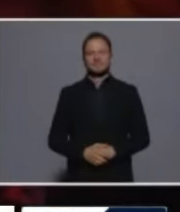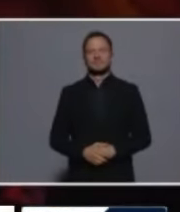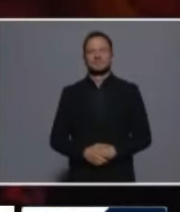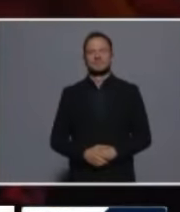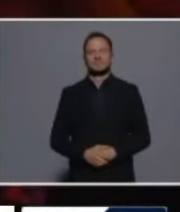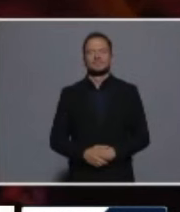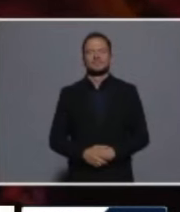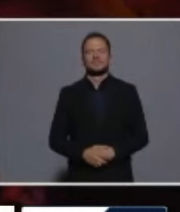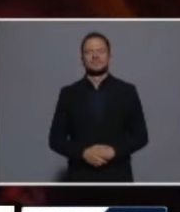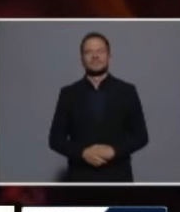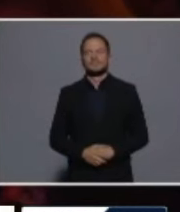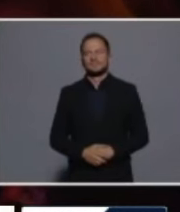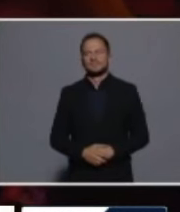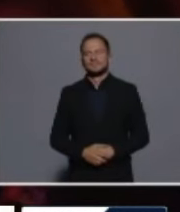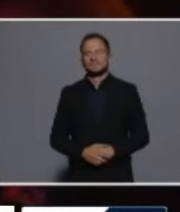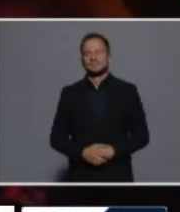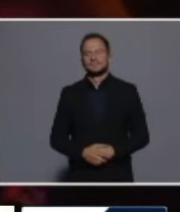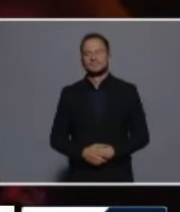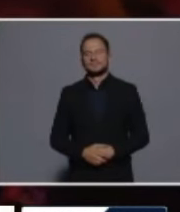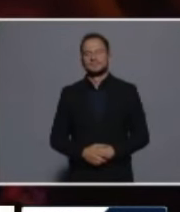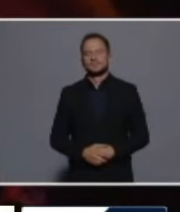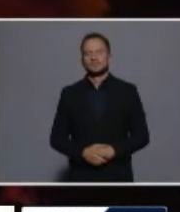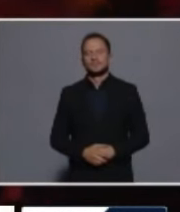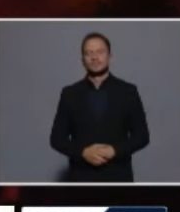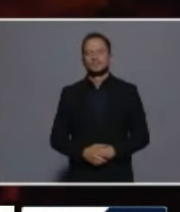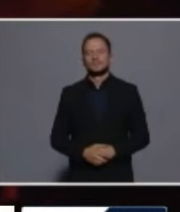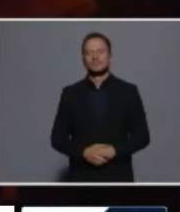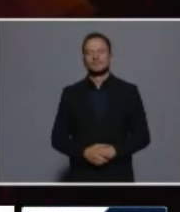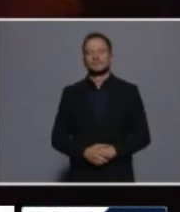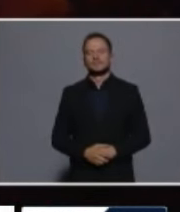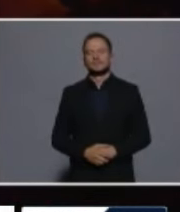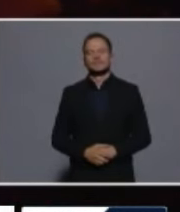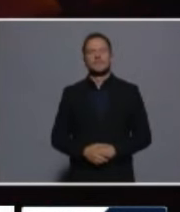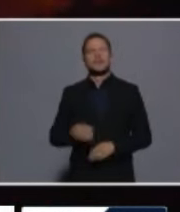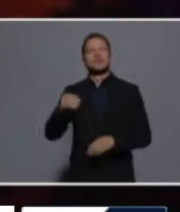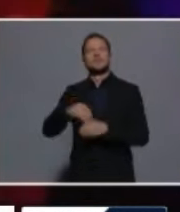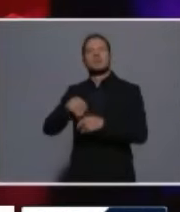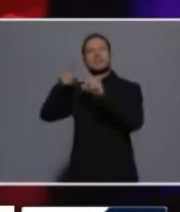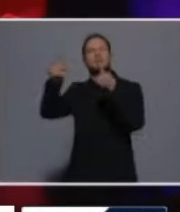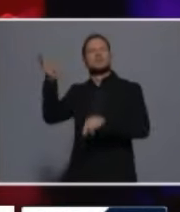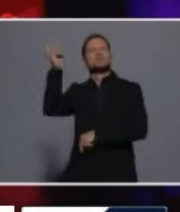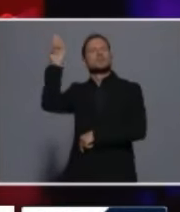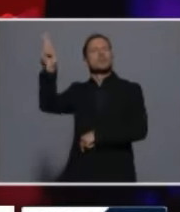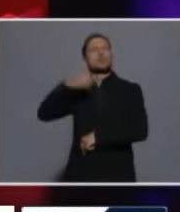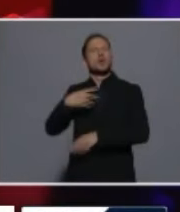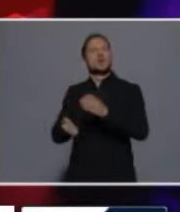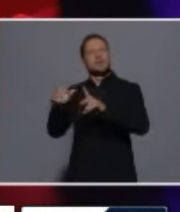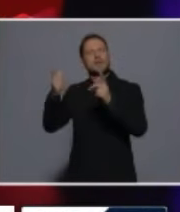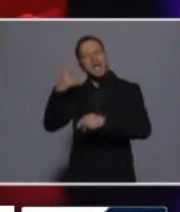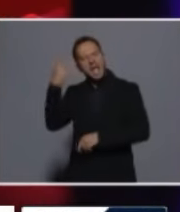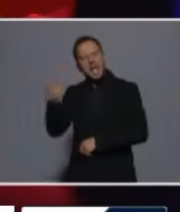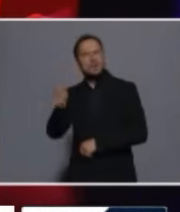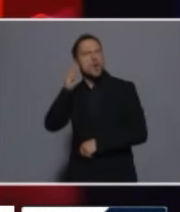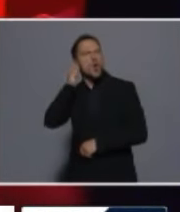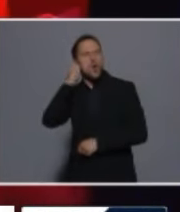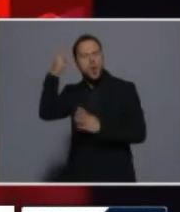Με χουντικά Εντάξει. Με